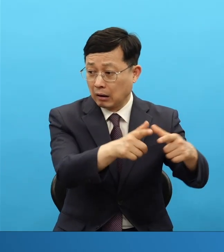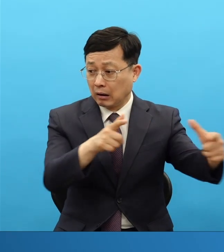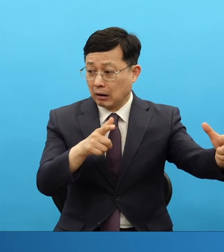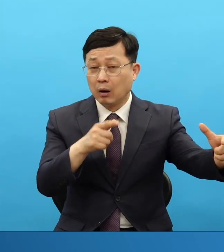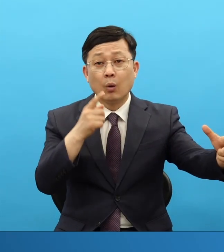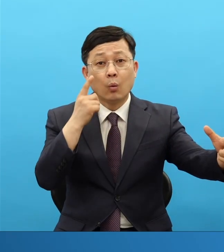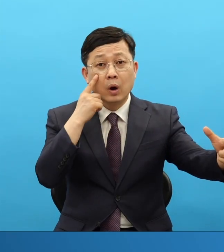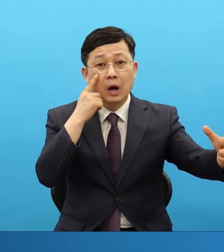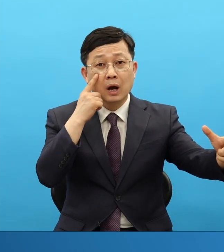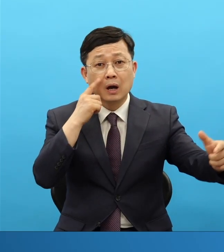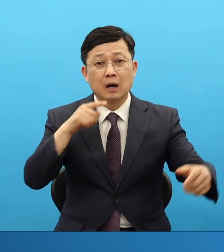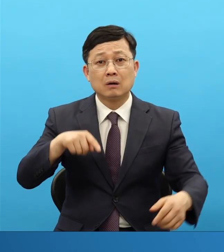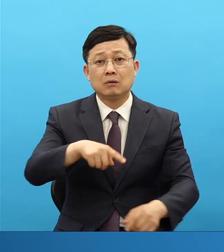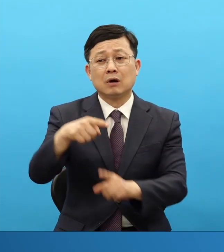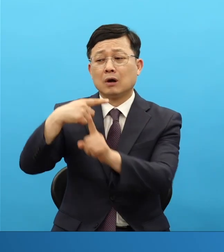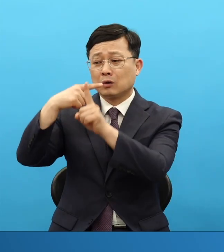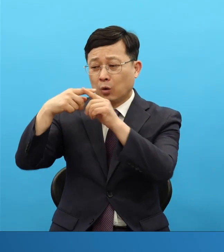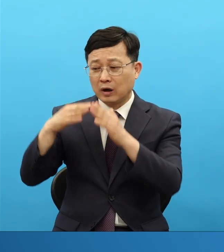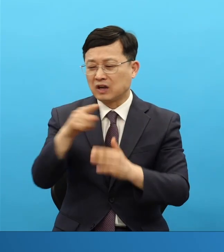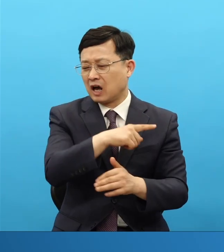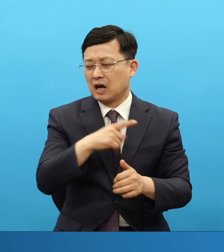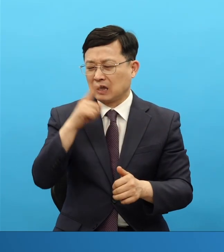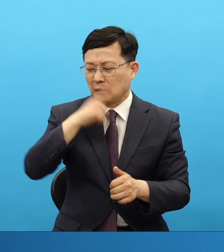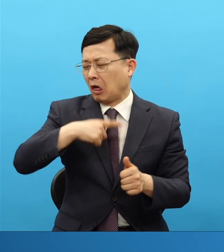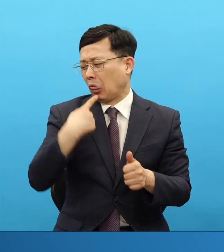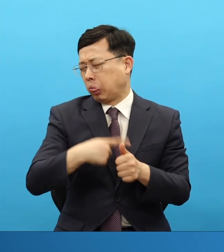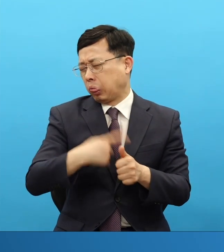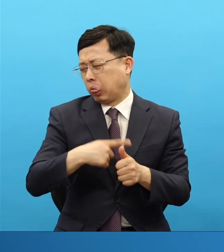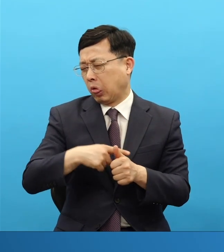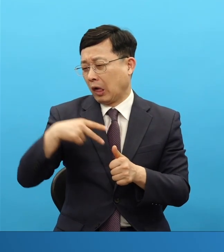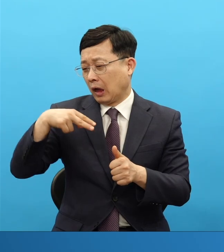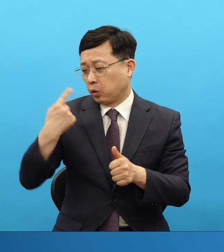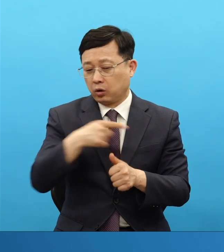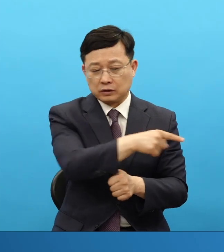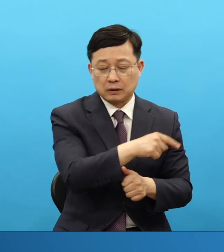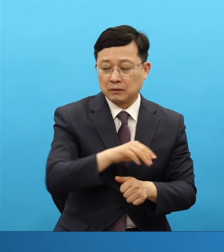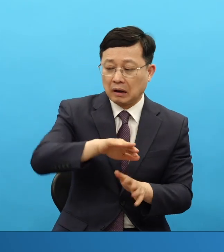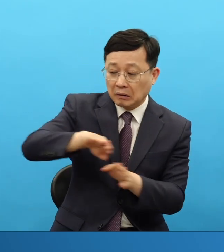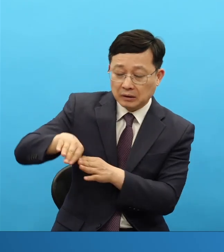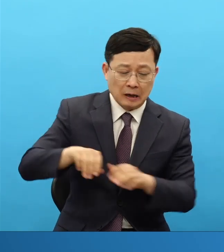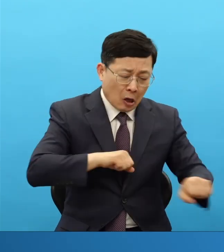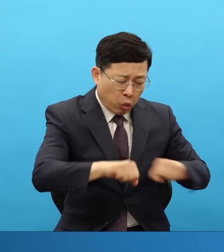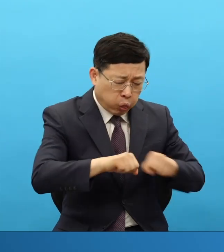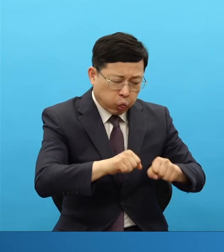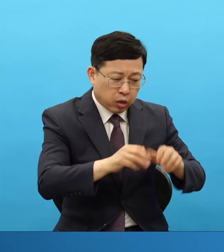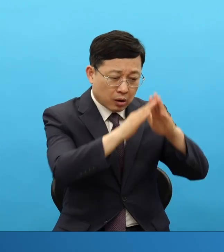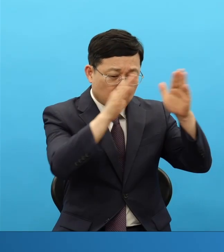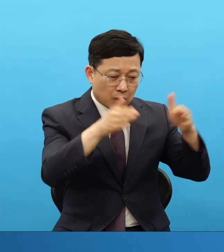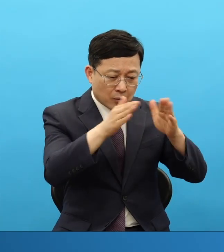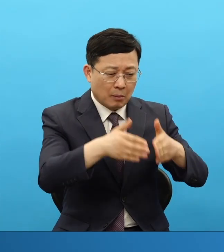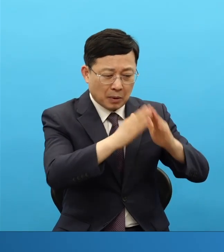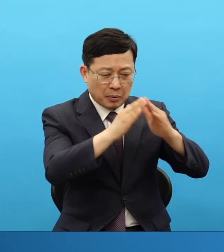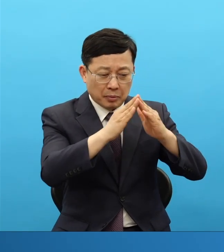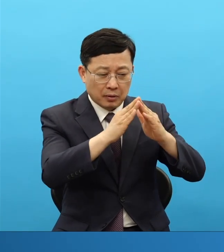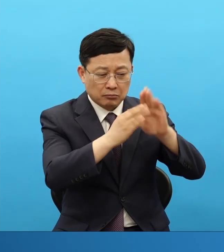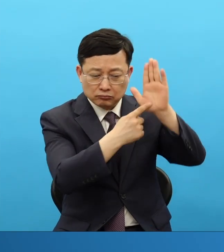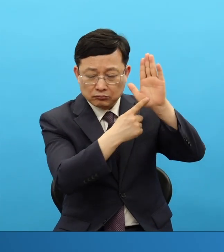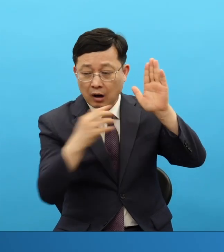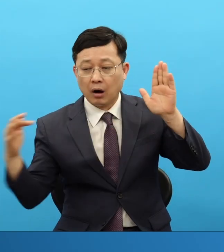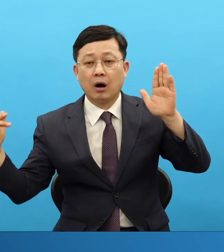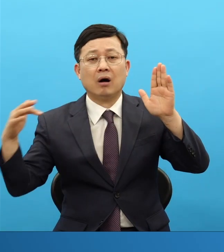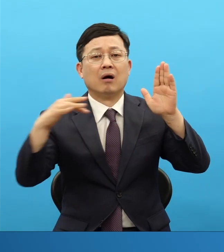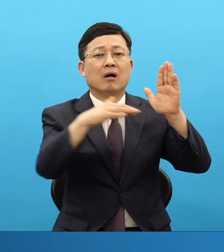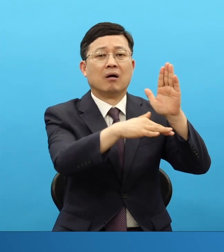있는 여러분이 전혀 못하는 걸 하고 있어요. Because they're doing something that you who are just criticizing cannot do at 뭐 all. 하는지 압니까? You know what they're doing? 24. They're